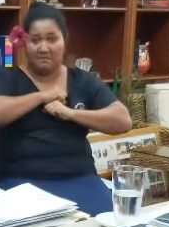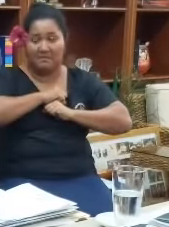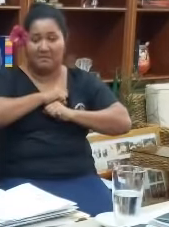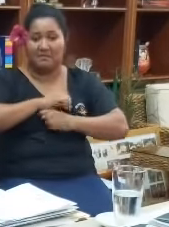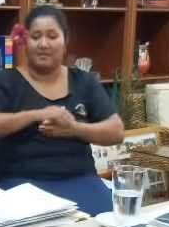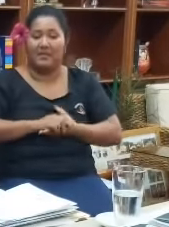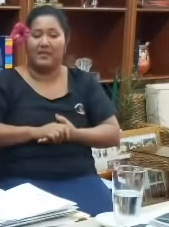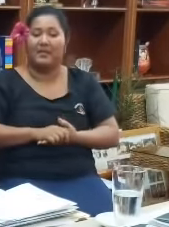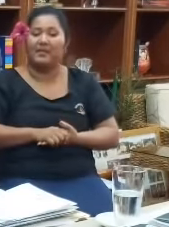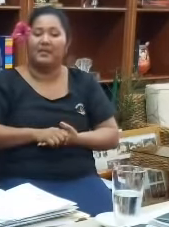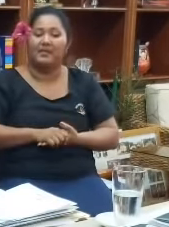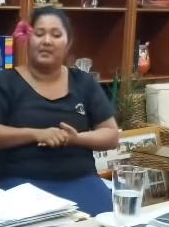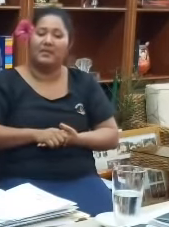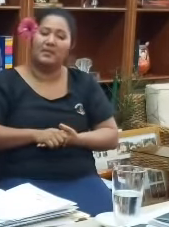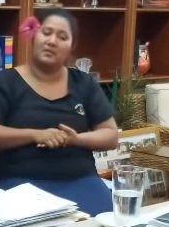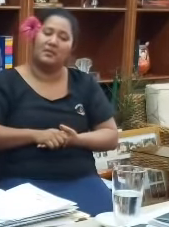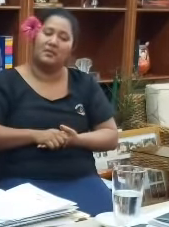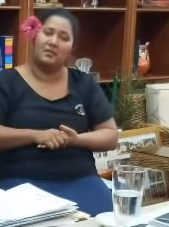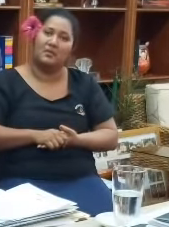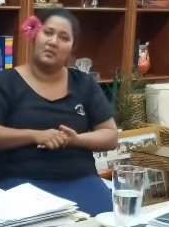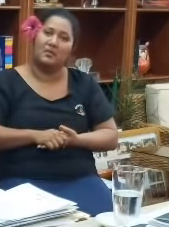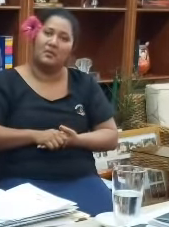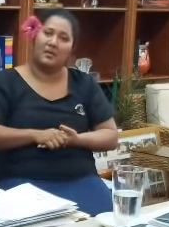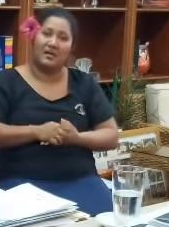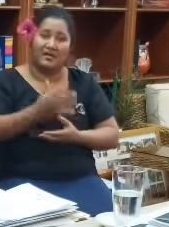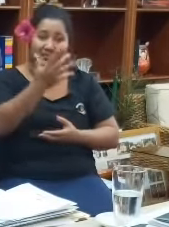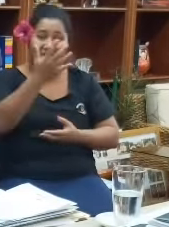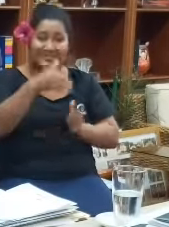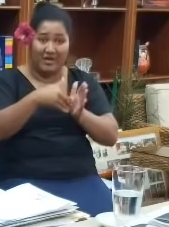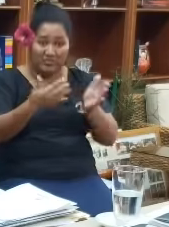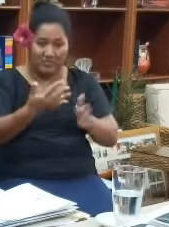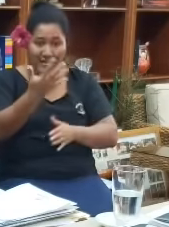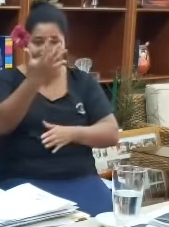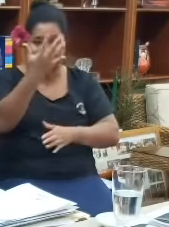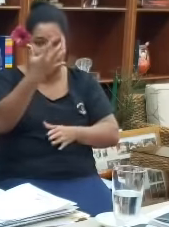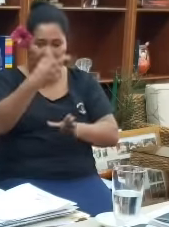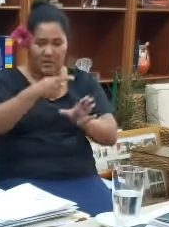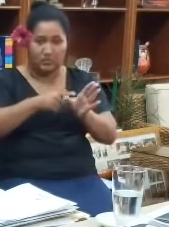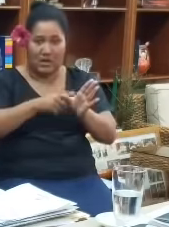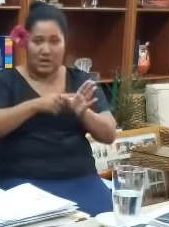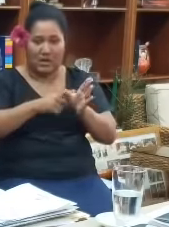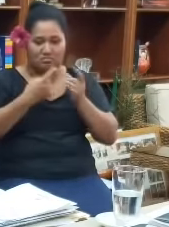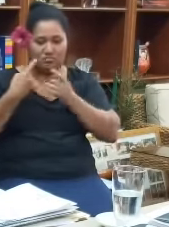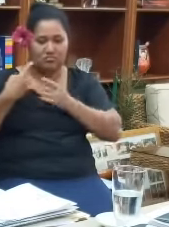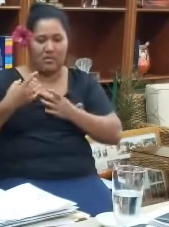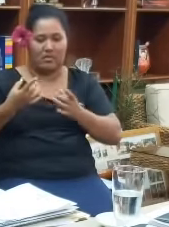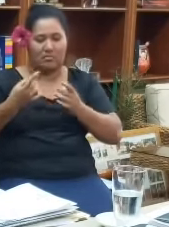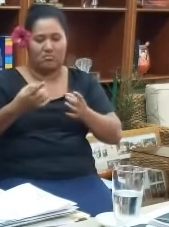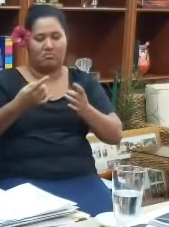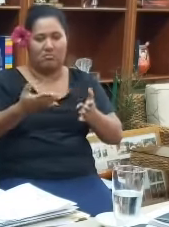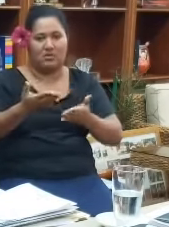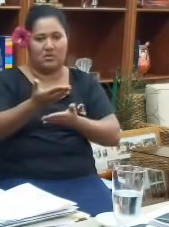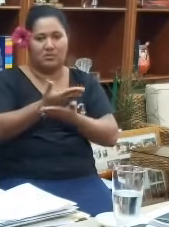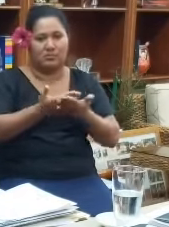ua lima tausanga o tapena mai e tu la fono